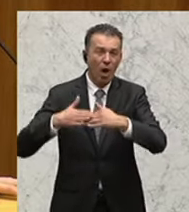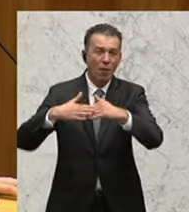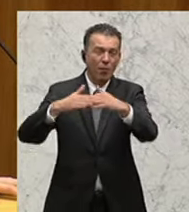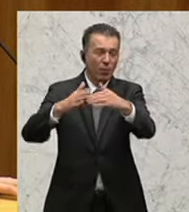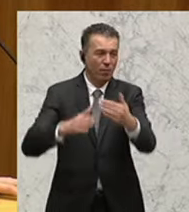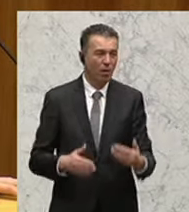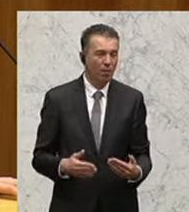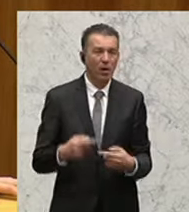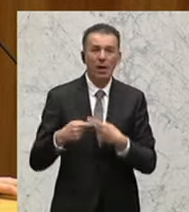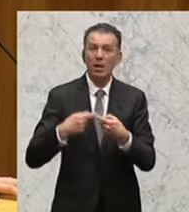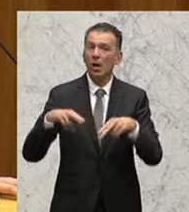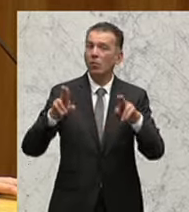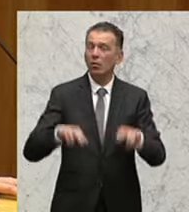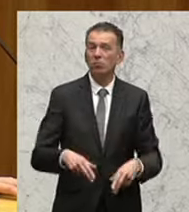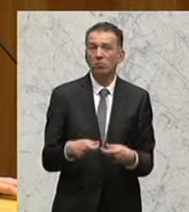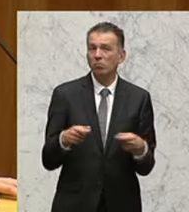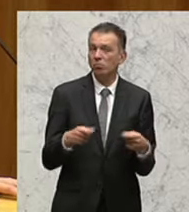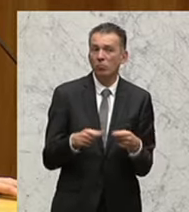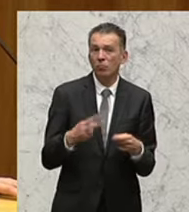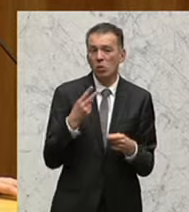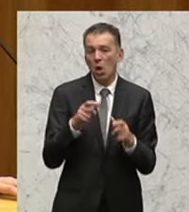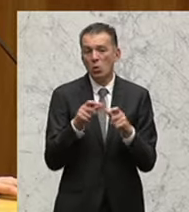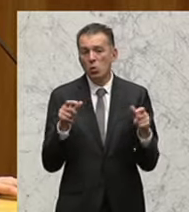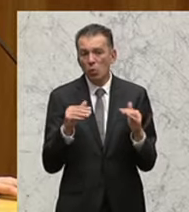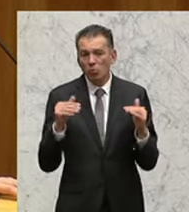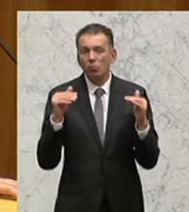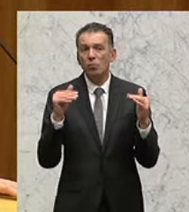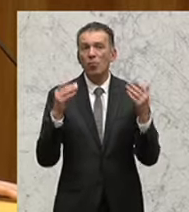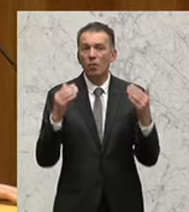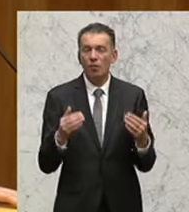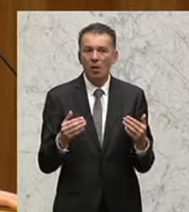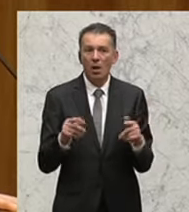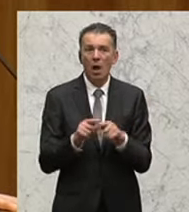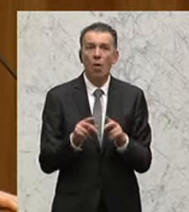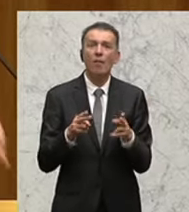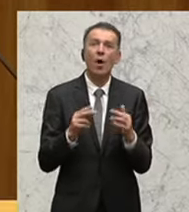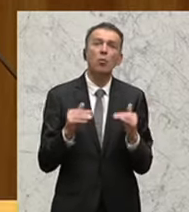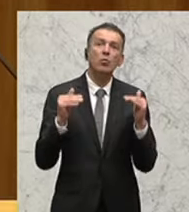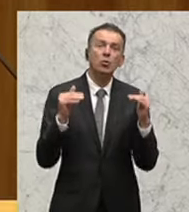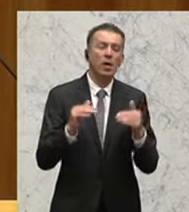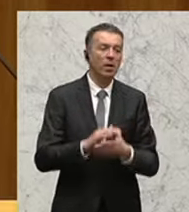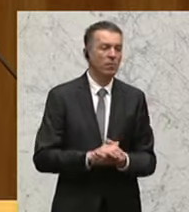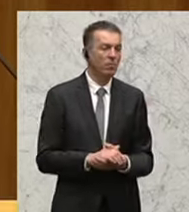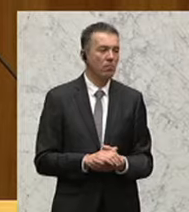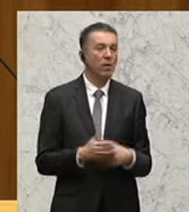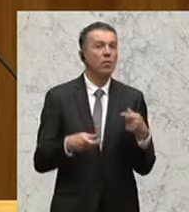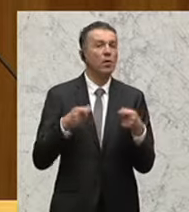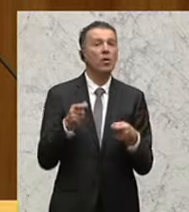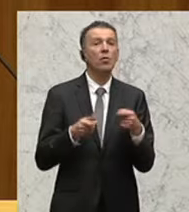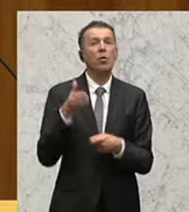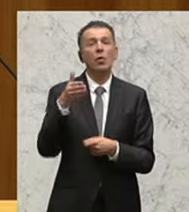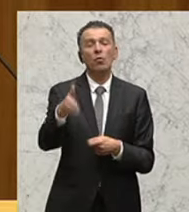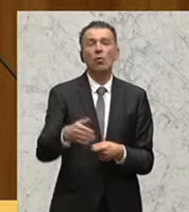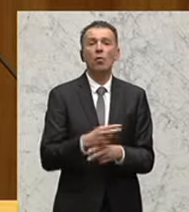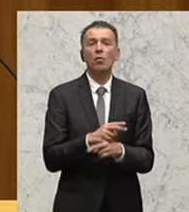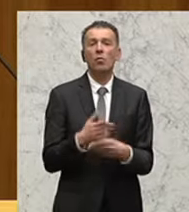Generationengerechtigkeit aber nicht nur danach messen, wie stark die Schulden steigen, sondern vor allem auch, weshalb sie steigen. Investitionen in die Zukunft